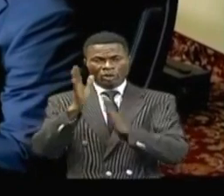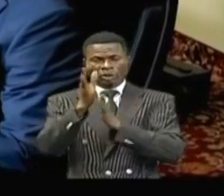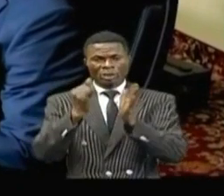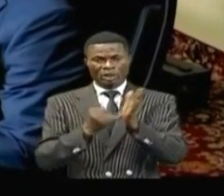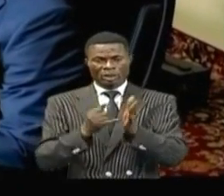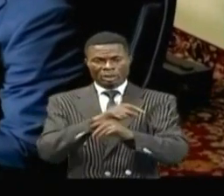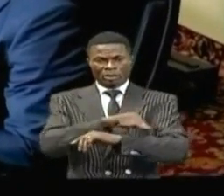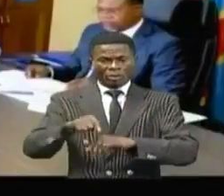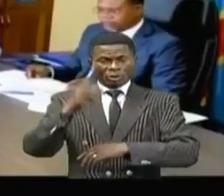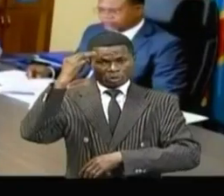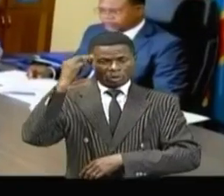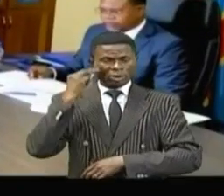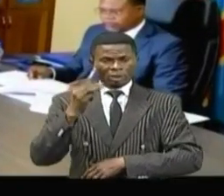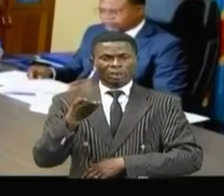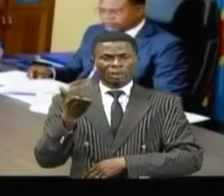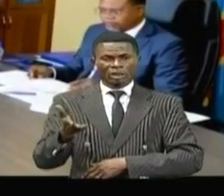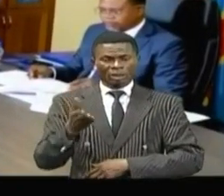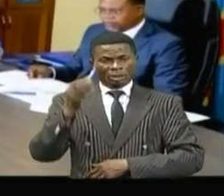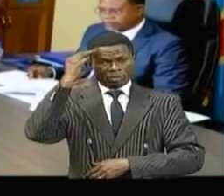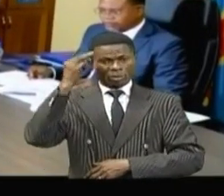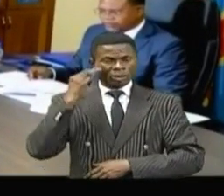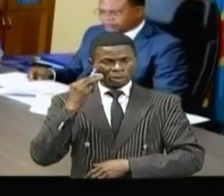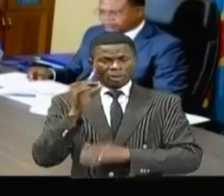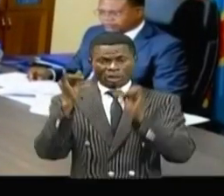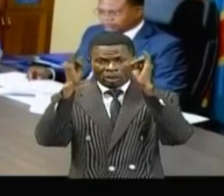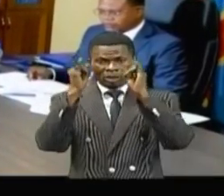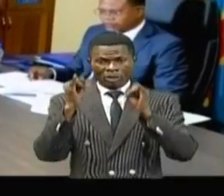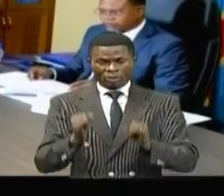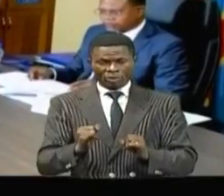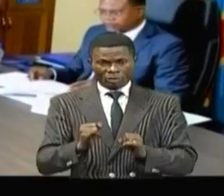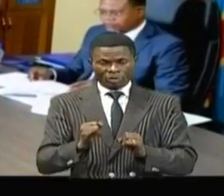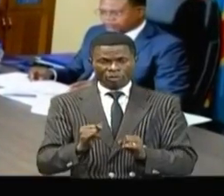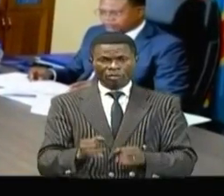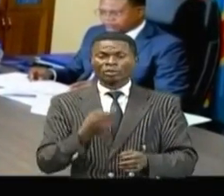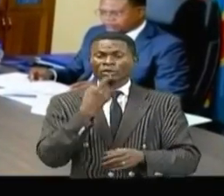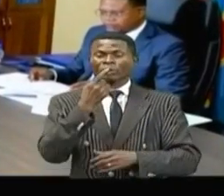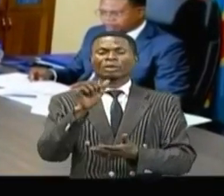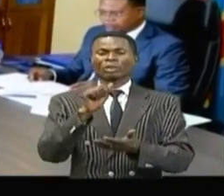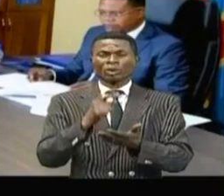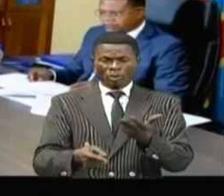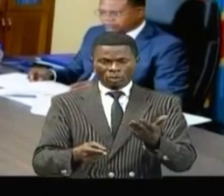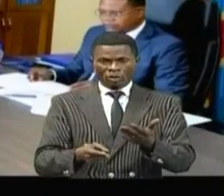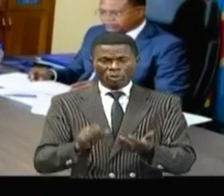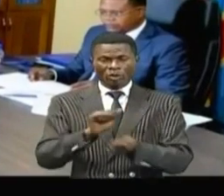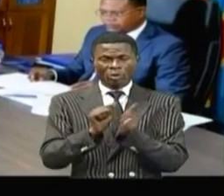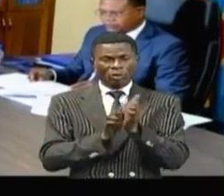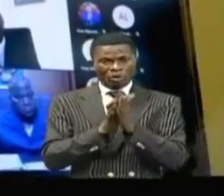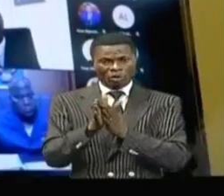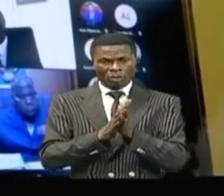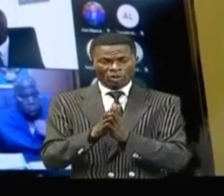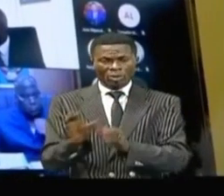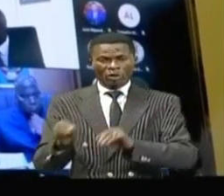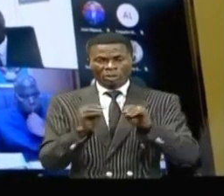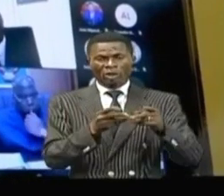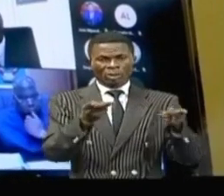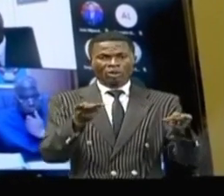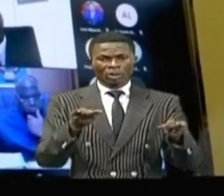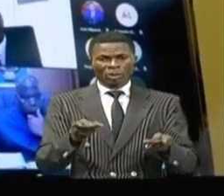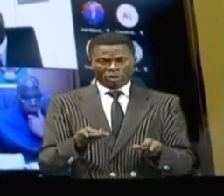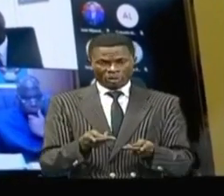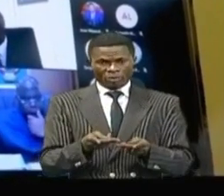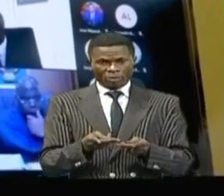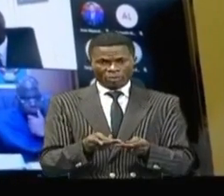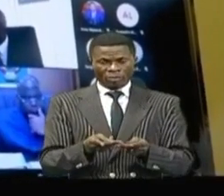ministères réformateurs. Le ministère du numérique a été notifié à cet effet pour celle qui consiste à la mise en place de